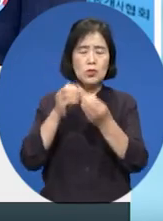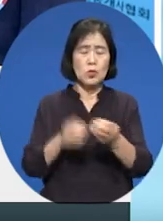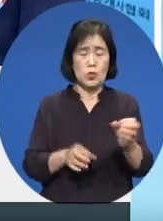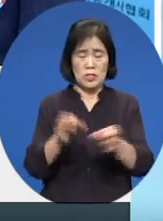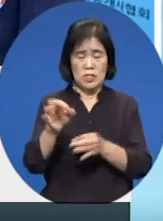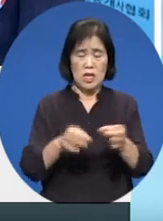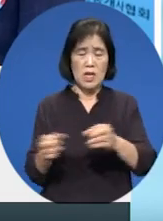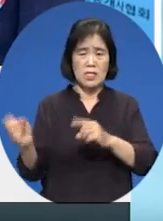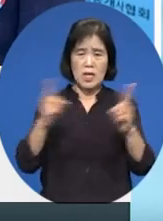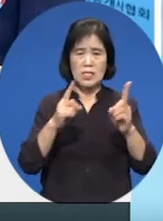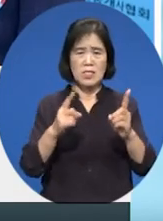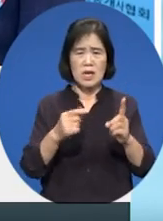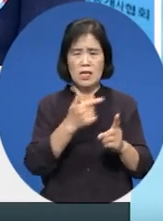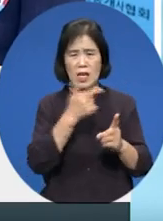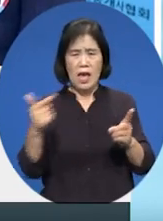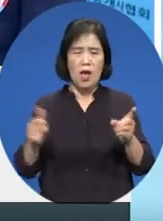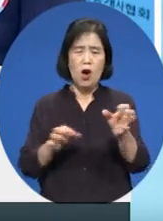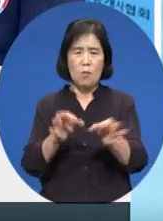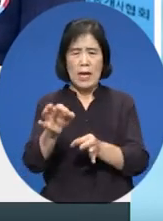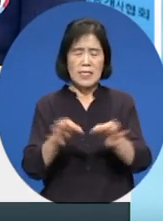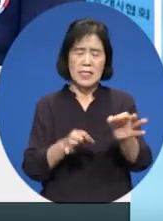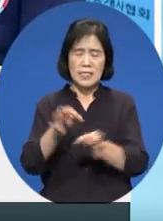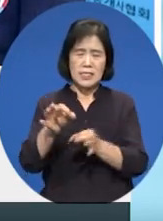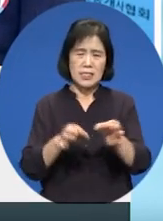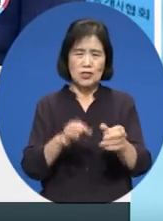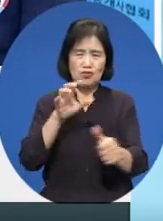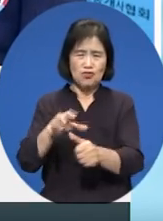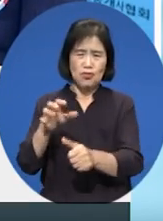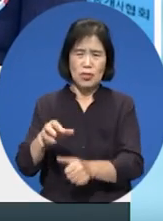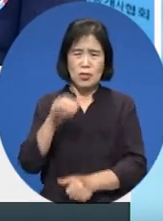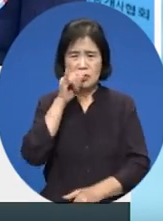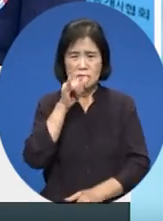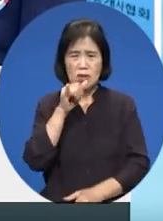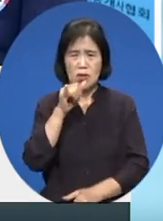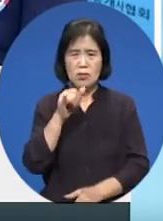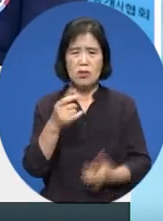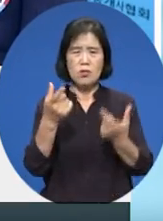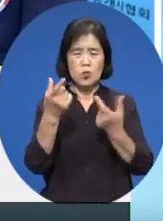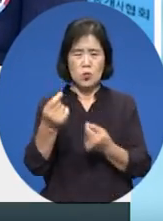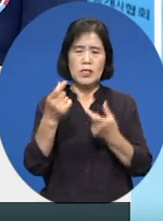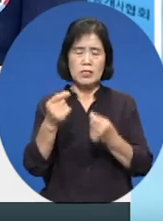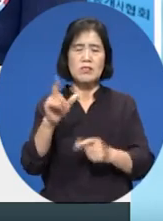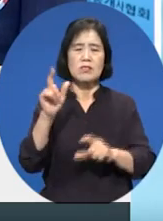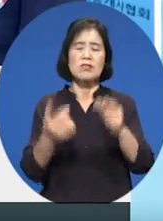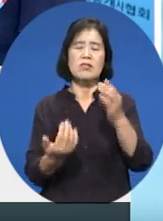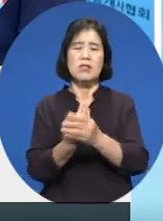그래서 대형 마트들 뭐 규제하고 그랬지 않습니까? 그거랑 지금 똑같은